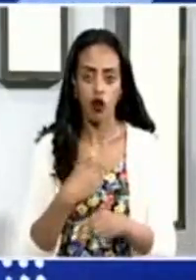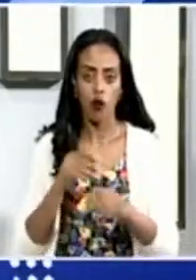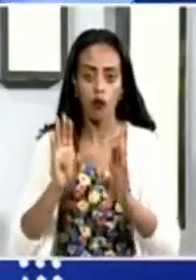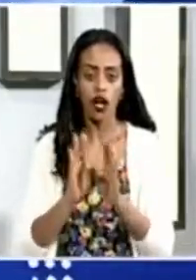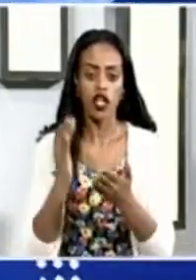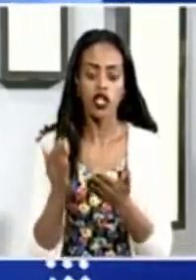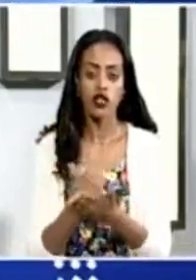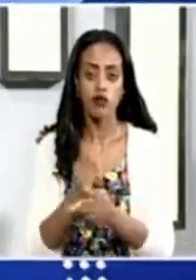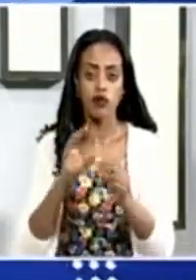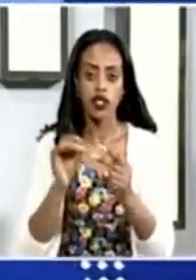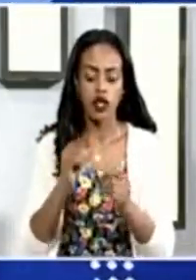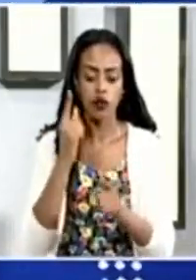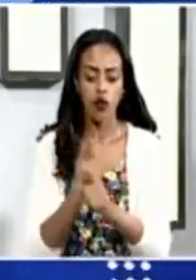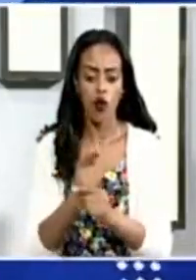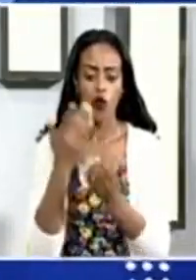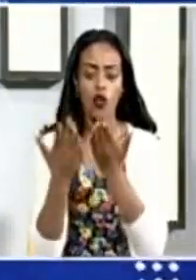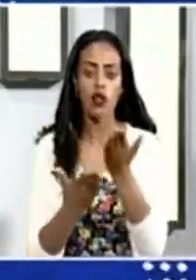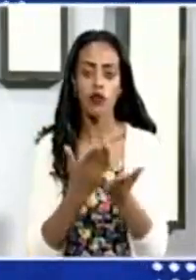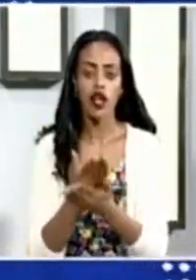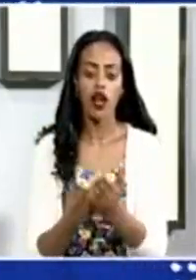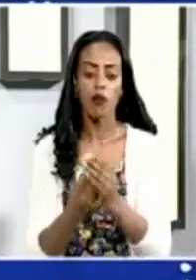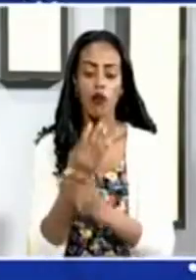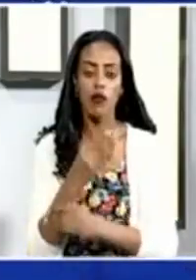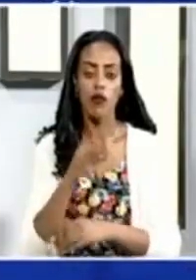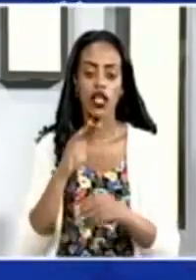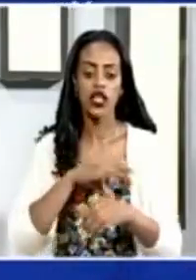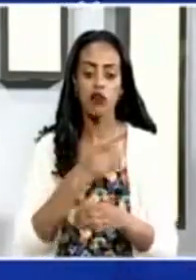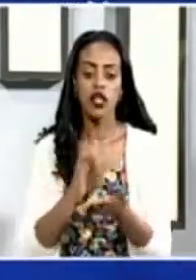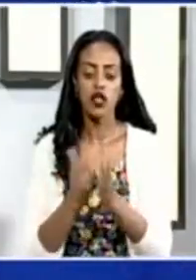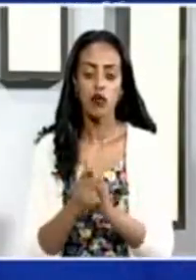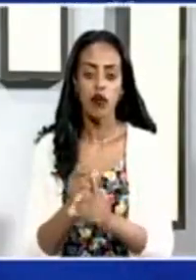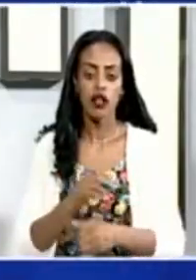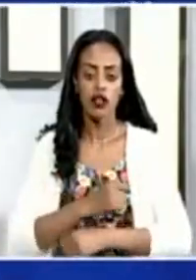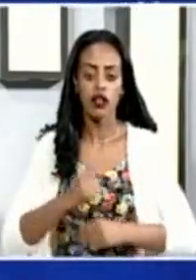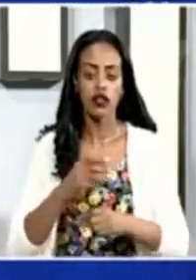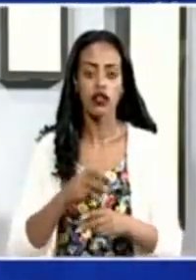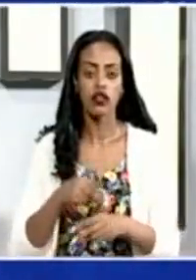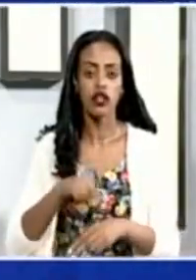ብካርዱ ንዝመረፀና ህዝቢ ብኣግባቡ ንምግልጋል ብልምዓት ንምክሓስ ድማ ቆሪፅና ተላዒላ